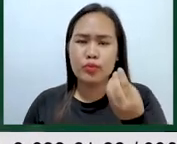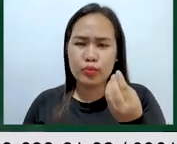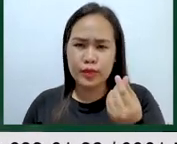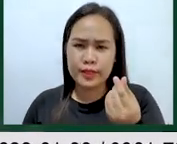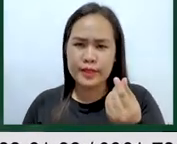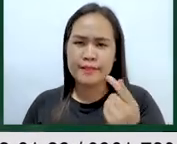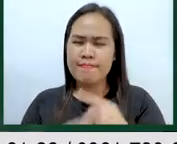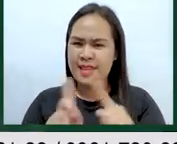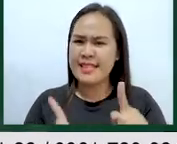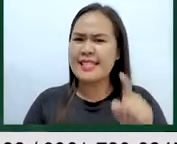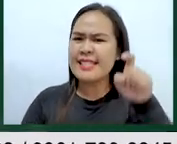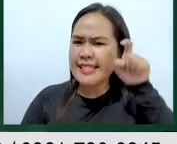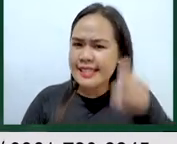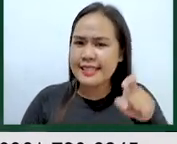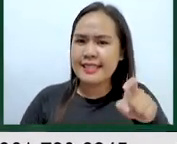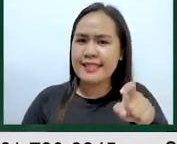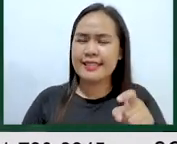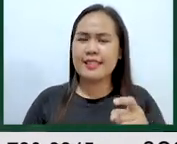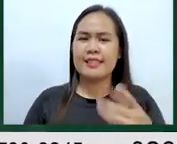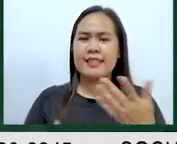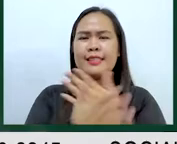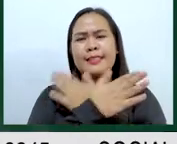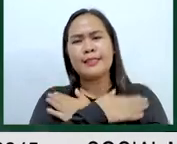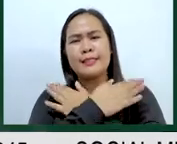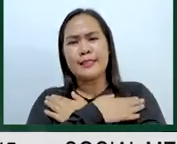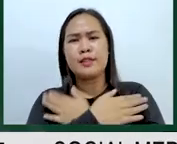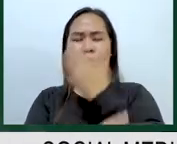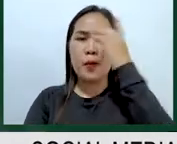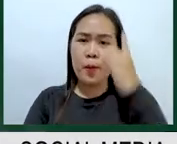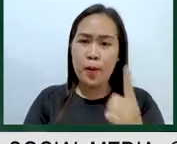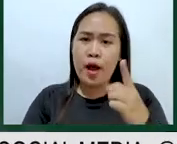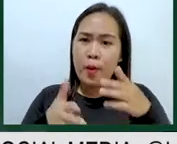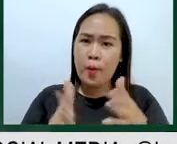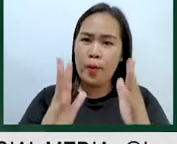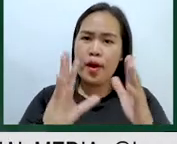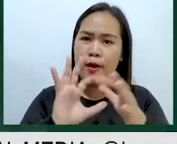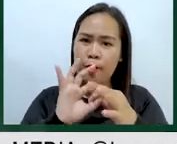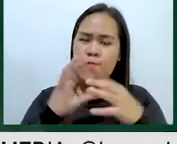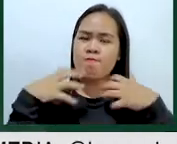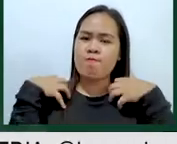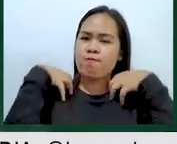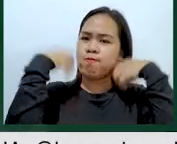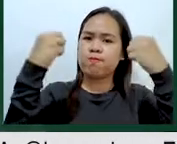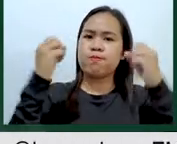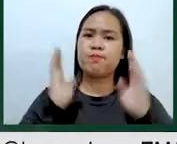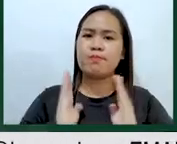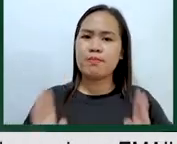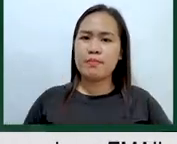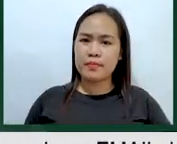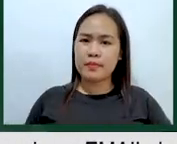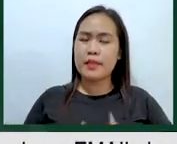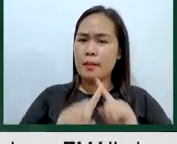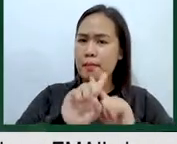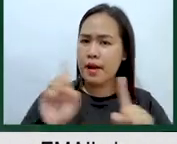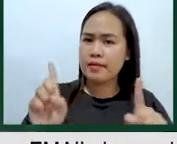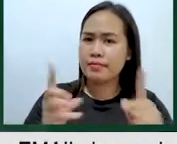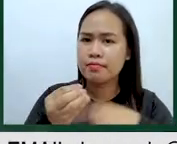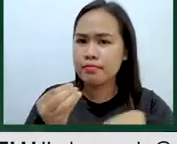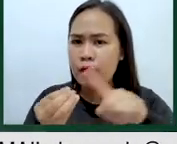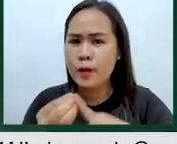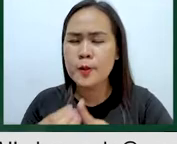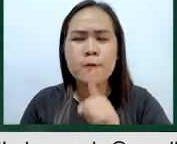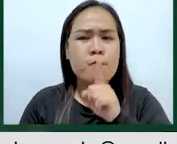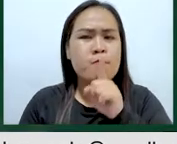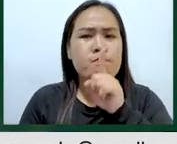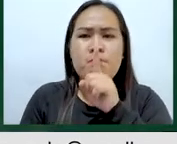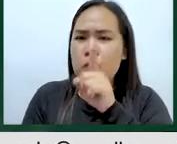Konting-konti lang, no? Syempre, kailangan pa rin namin ng konting pahinga, no? One way of boosting our immune system 'yan. Pero as much